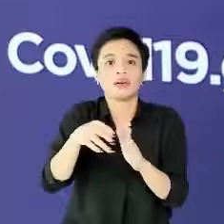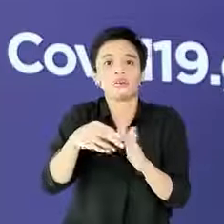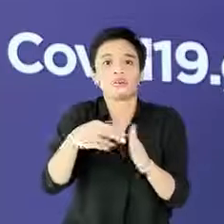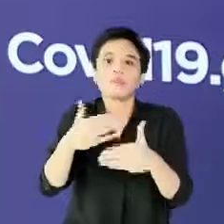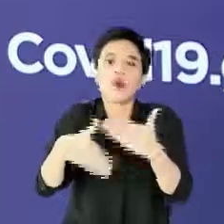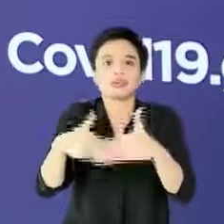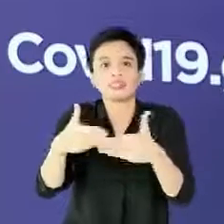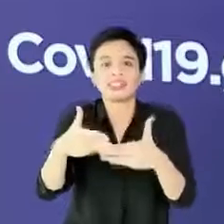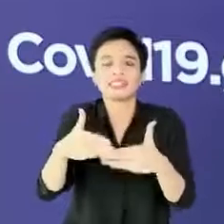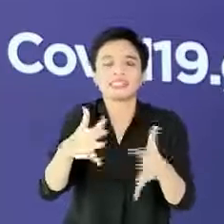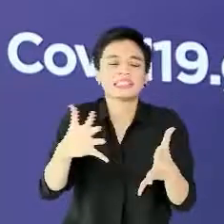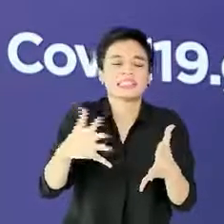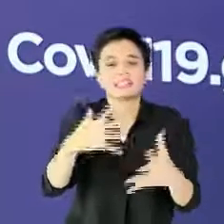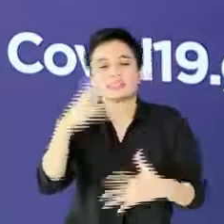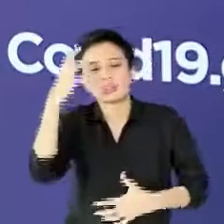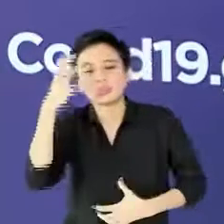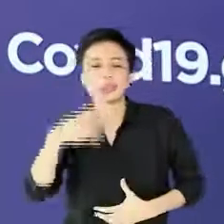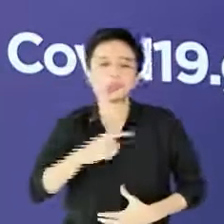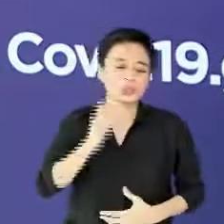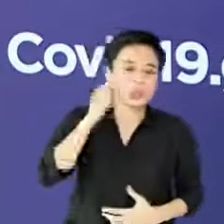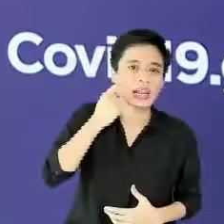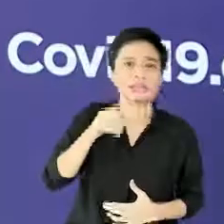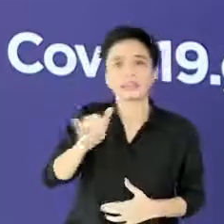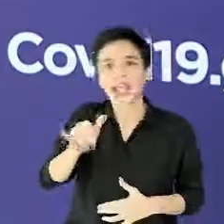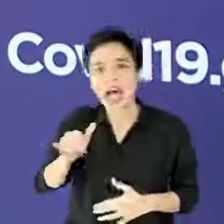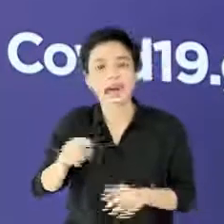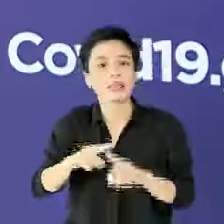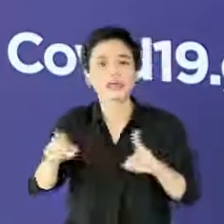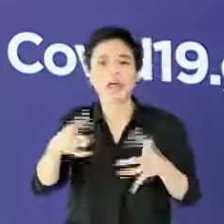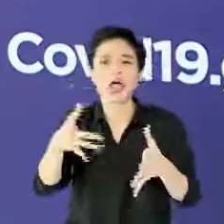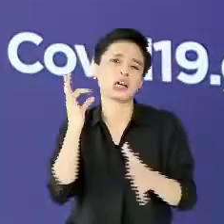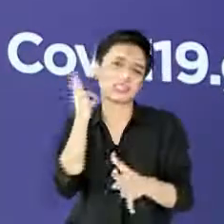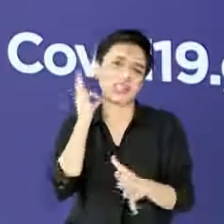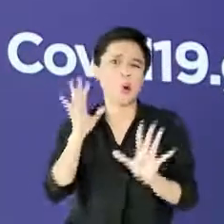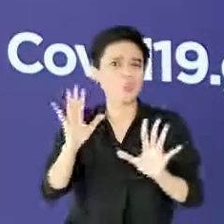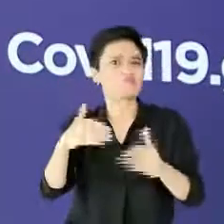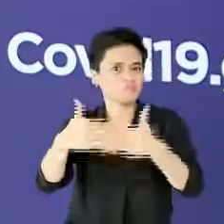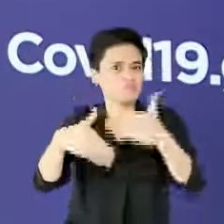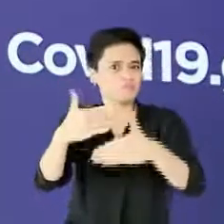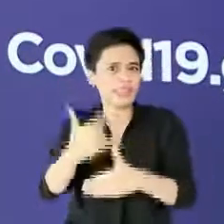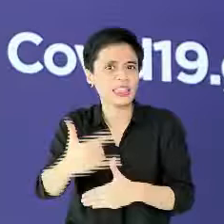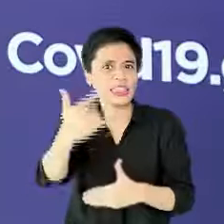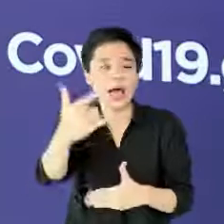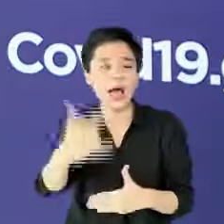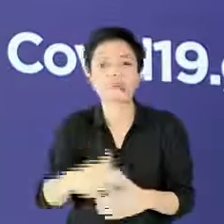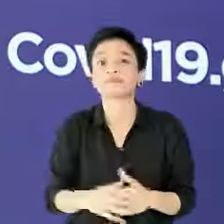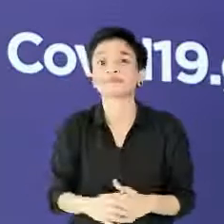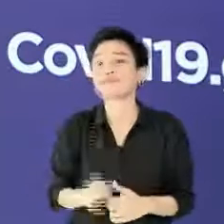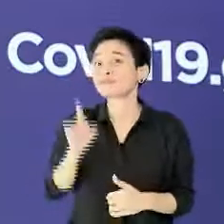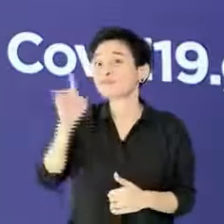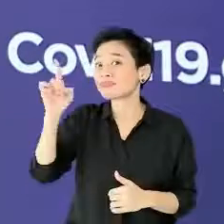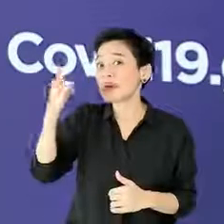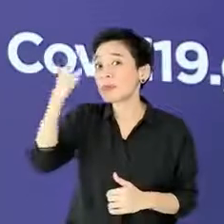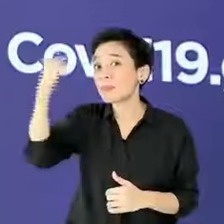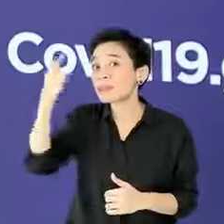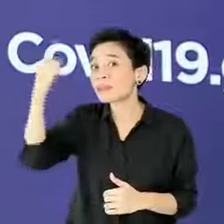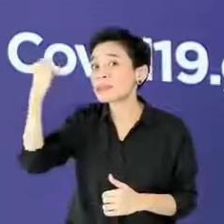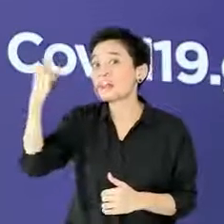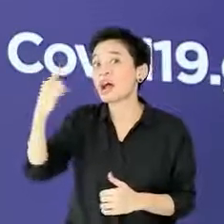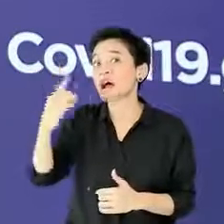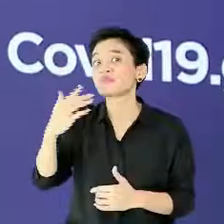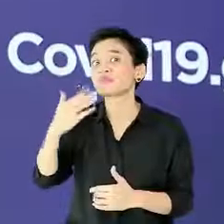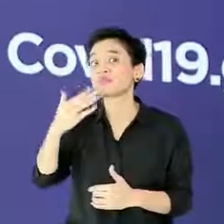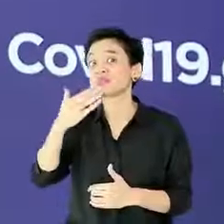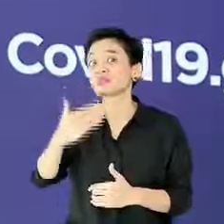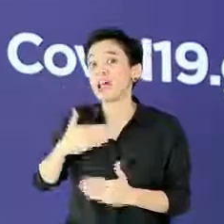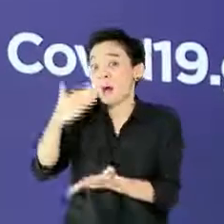lu lalui jadi eh komunikasi Resiko yang diberikan pemerintah kepada masyarakat itu